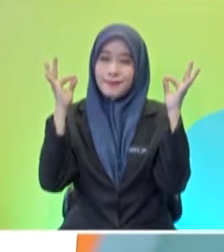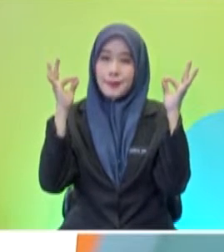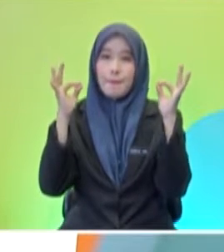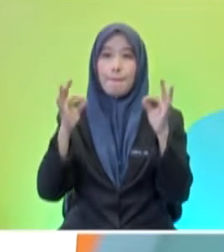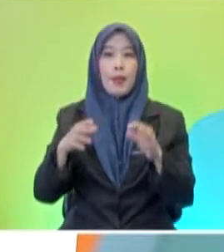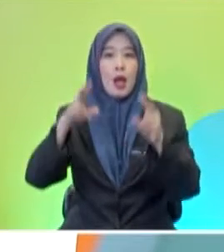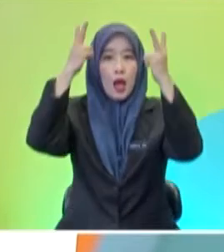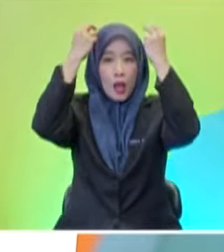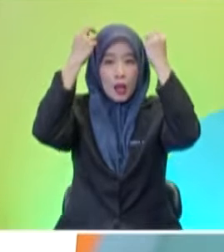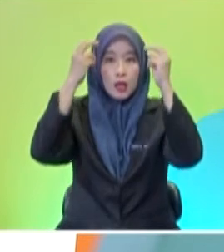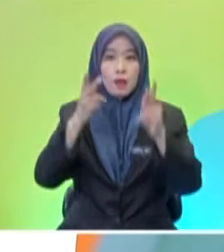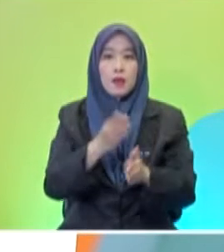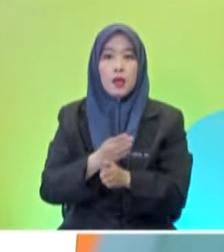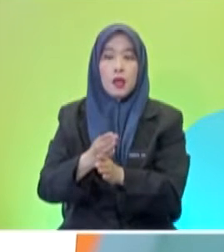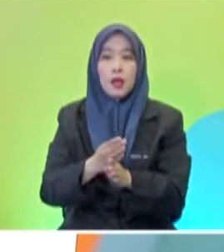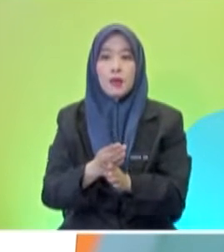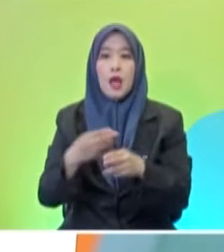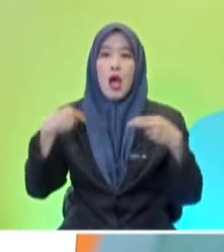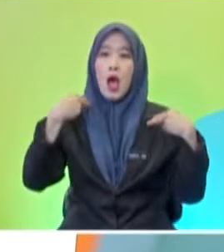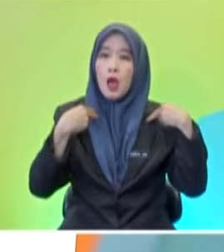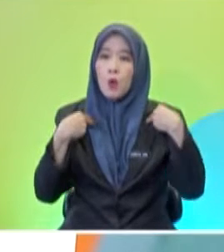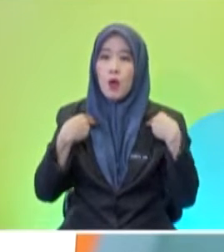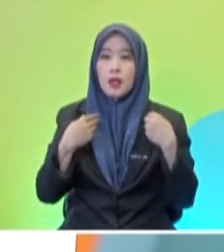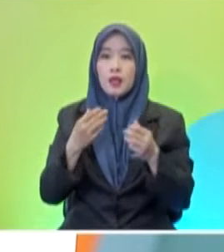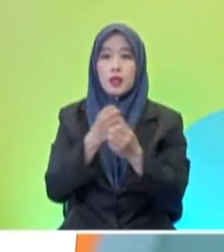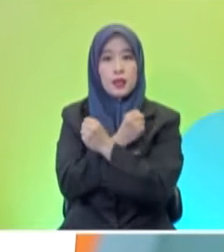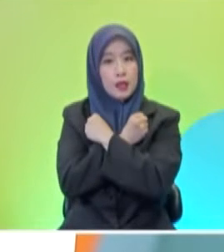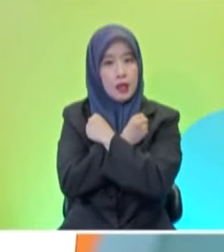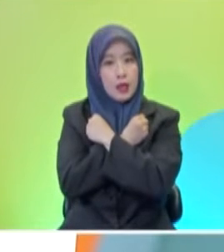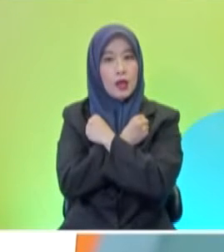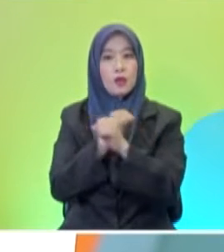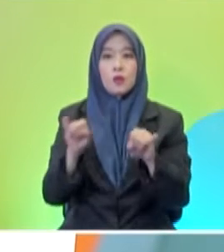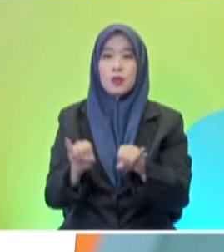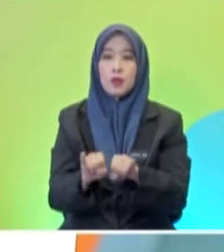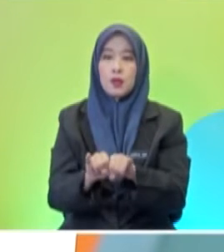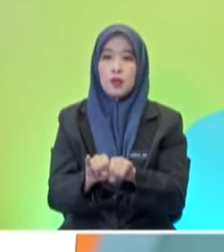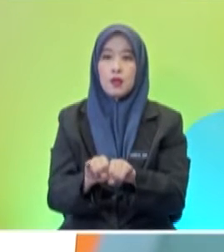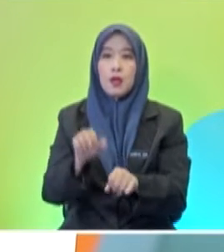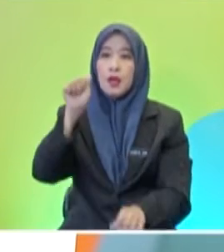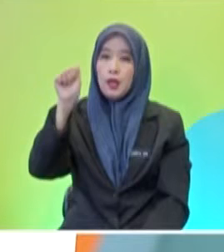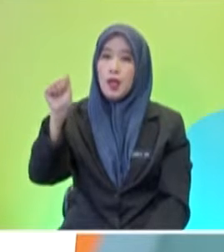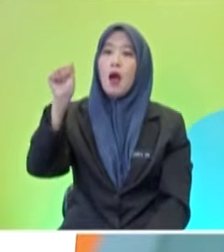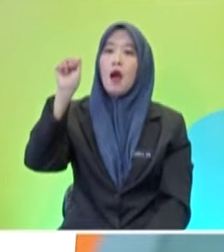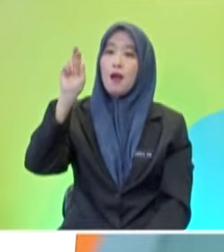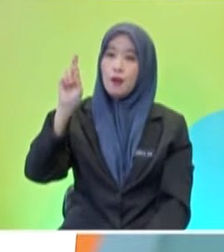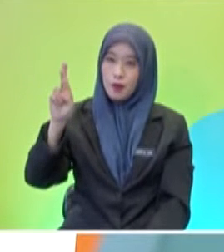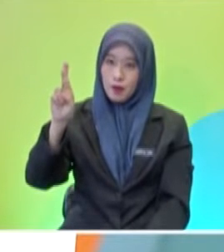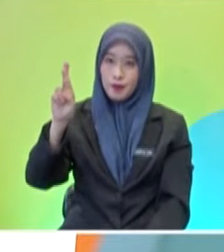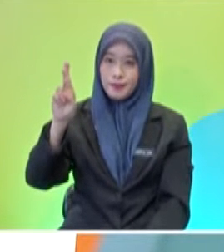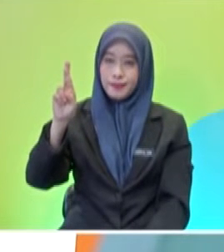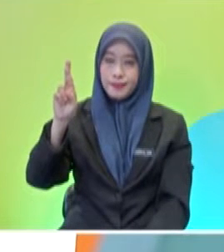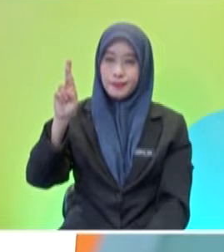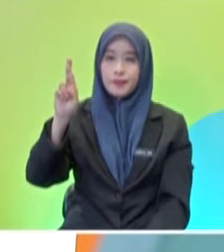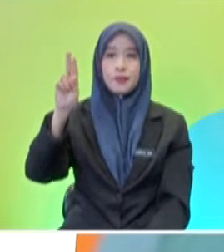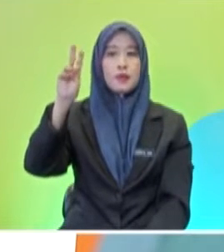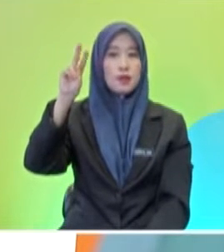dibela sebagai haiwan kesayangan juga. Betul cikgu. Ha, okey. A R R A R